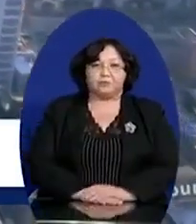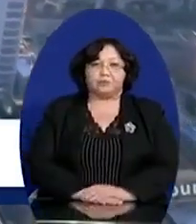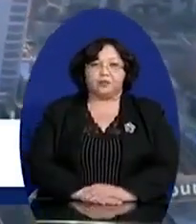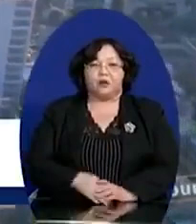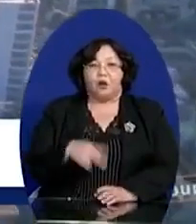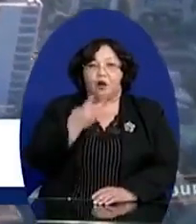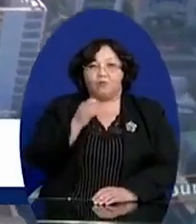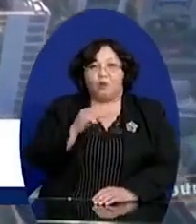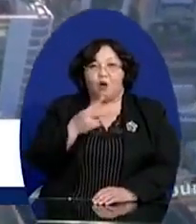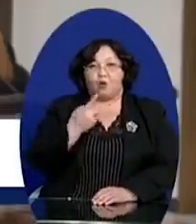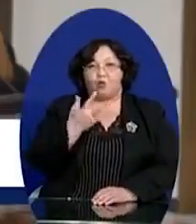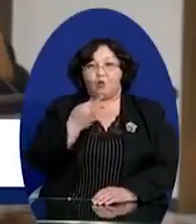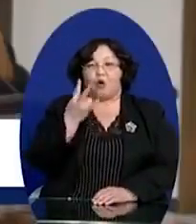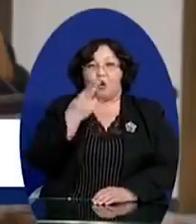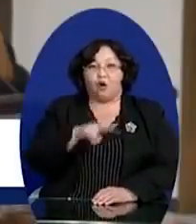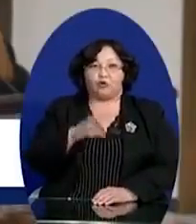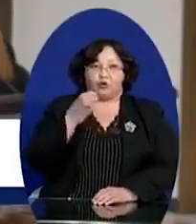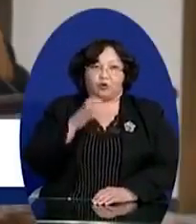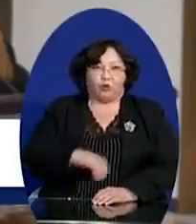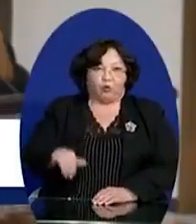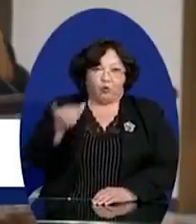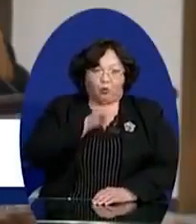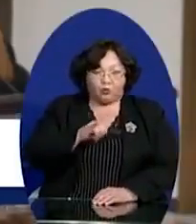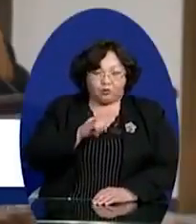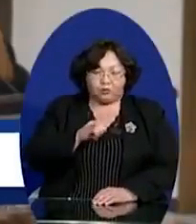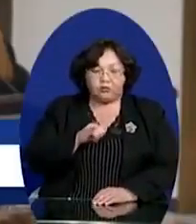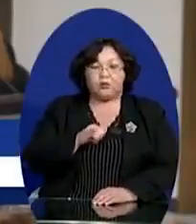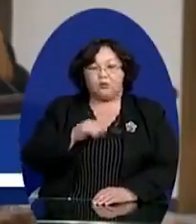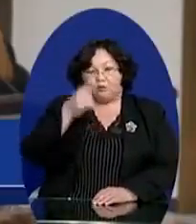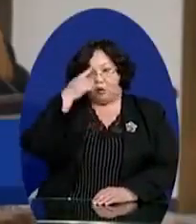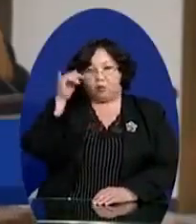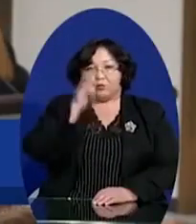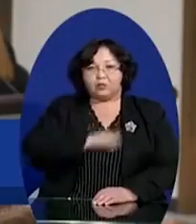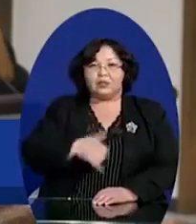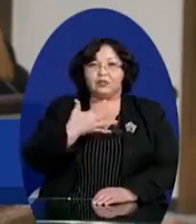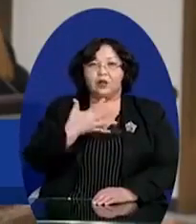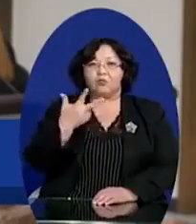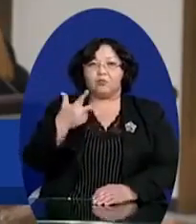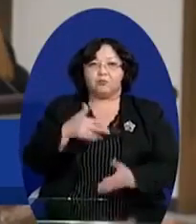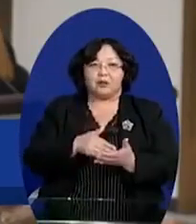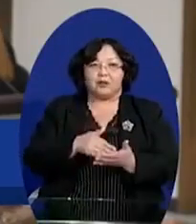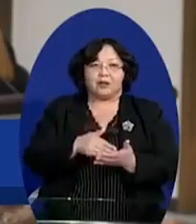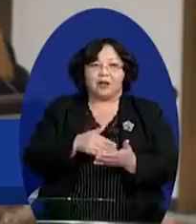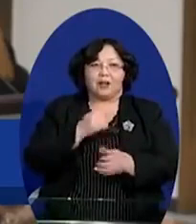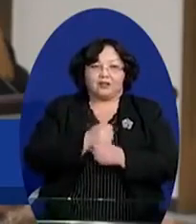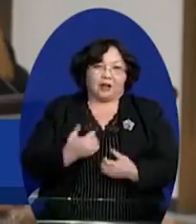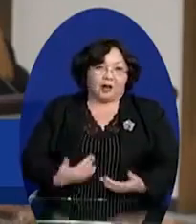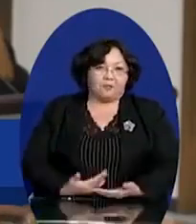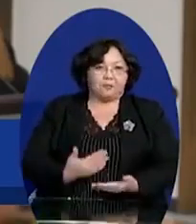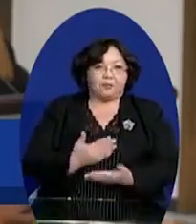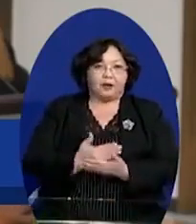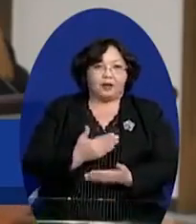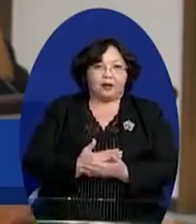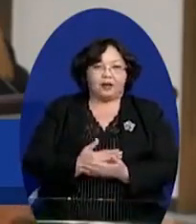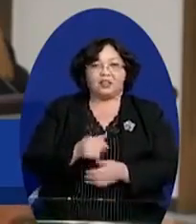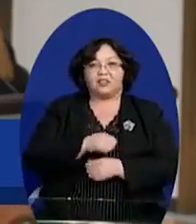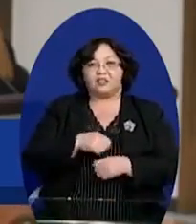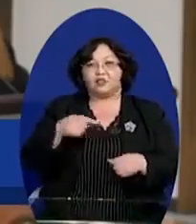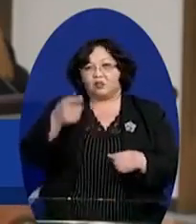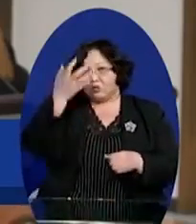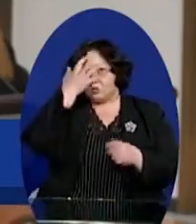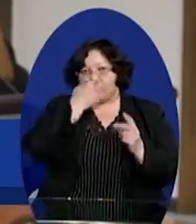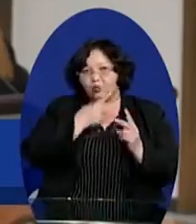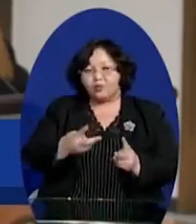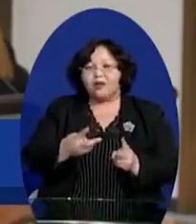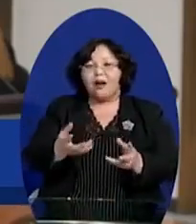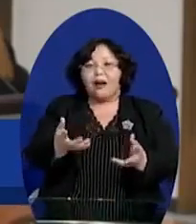За 2023 оны байдлаар бүгд найрамдах Солонгос улсад манай улсын 53000 орчим иргэн сурч ажиллаж амжирч байна. За эдгээр иргэдийг төрийн үйлчлэгийг авахд